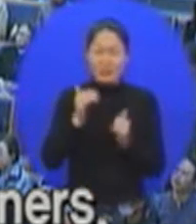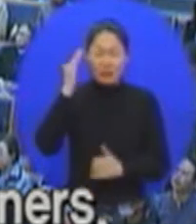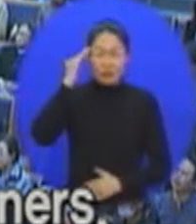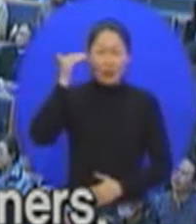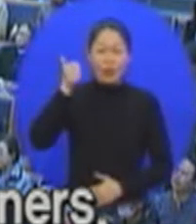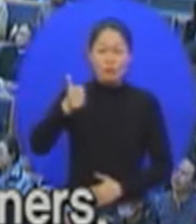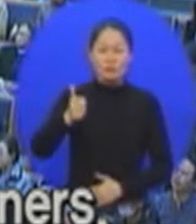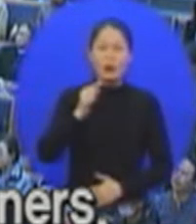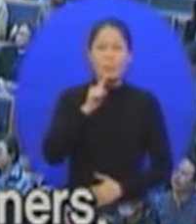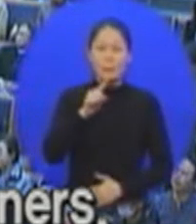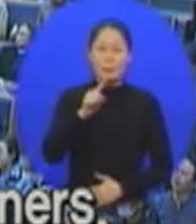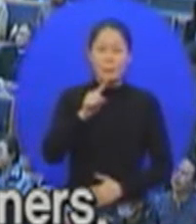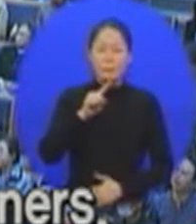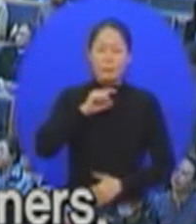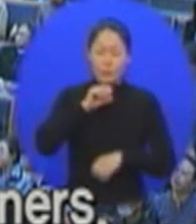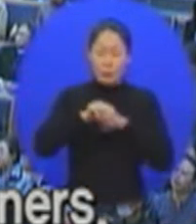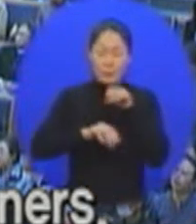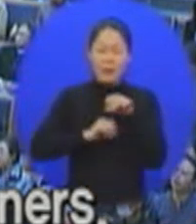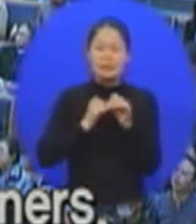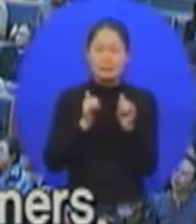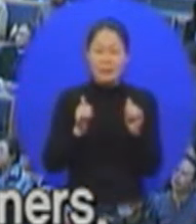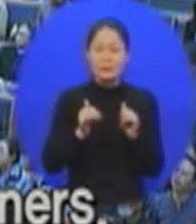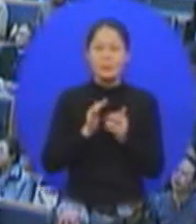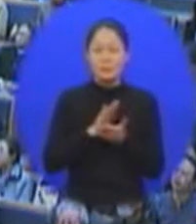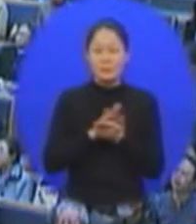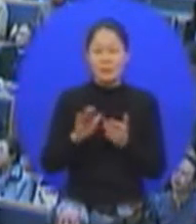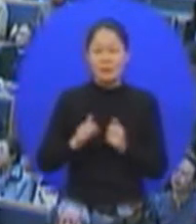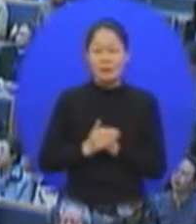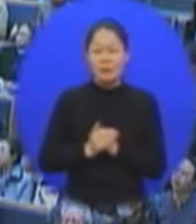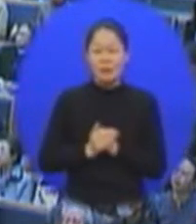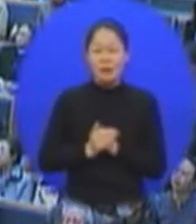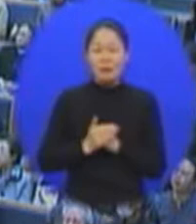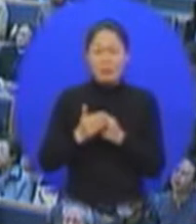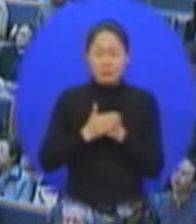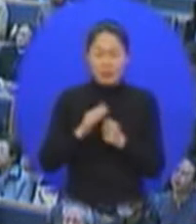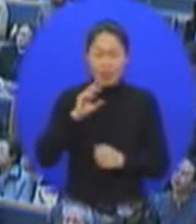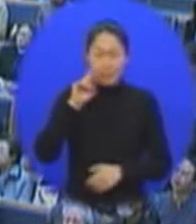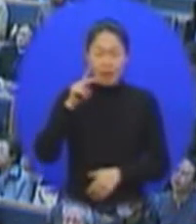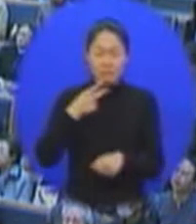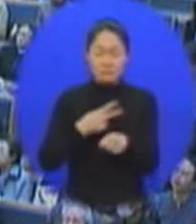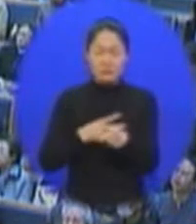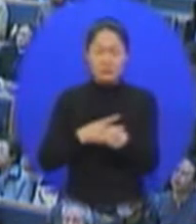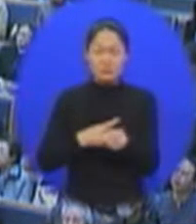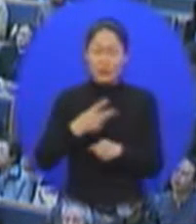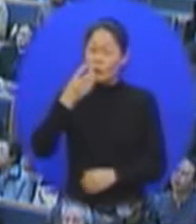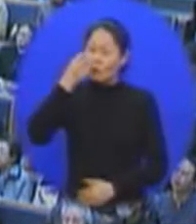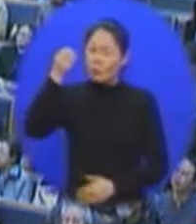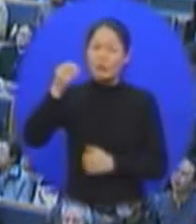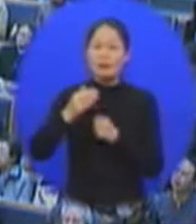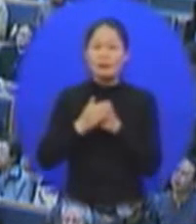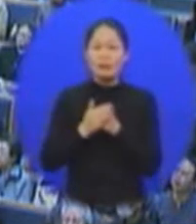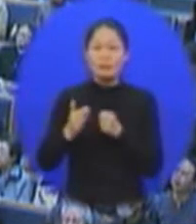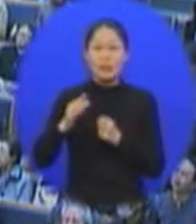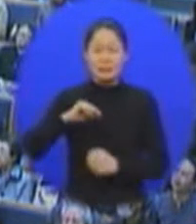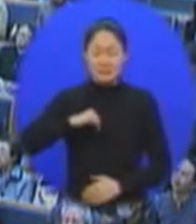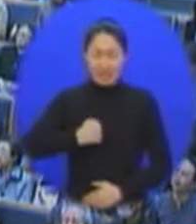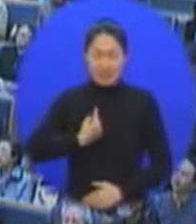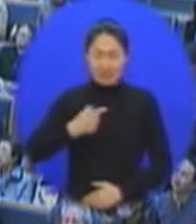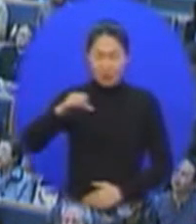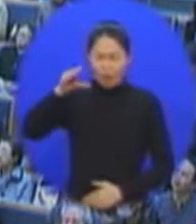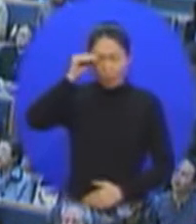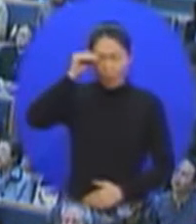그렇게 고백한 사람이 사도 바울이 입니다 그러니까 사도 바울이 교만 해서 자기를 본